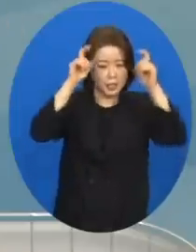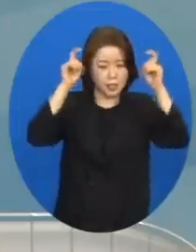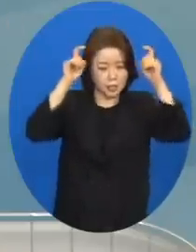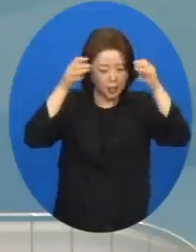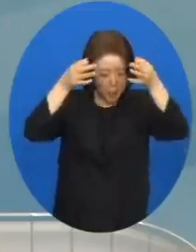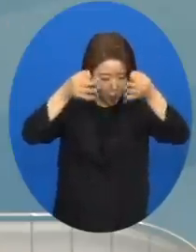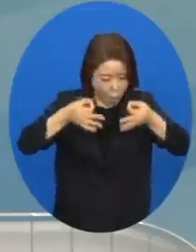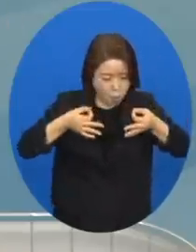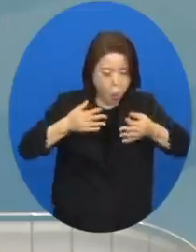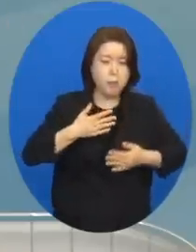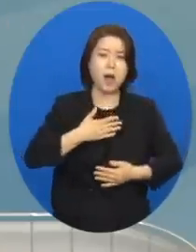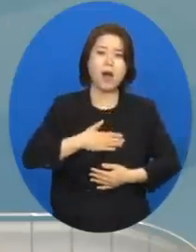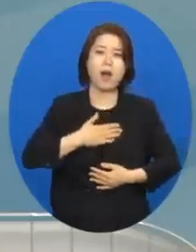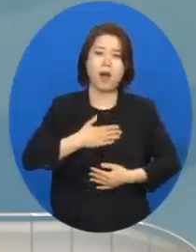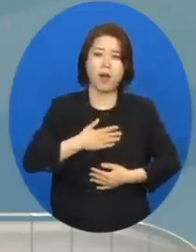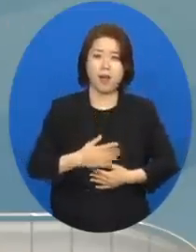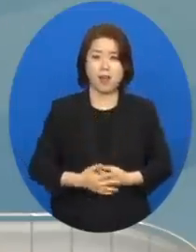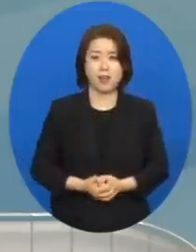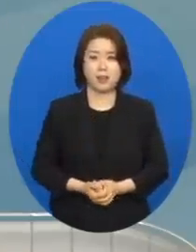결정이 나는 겁니다.